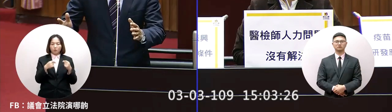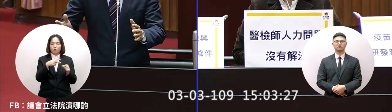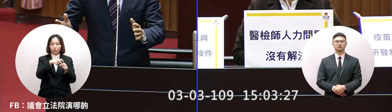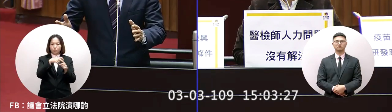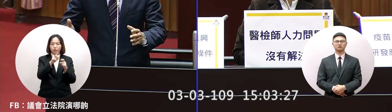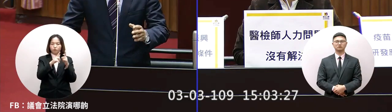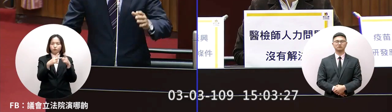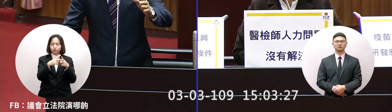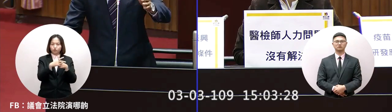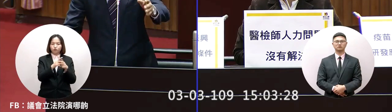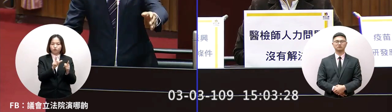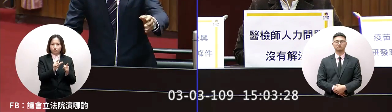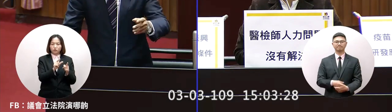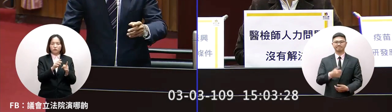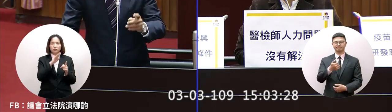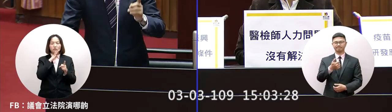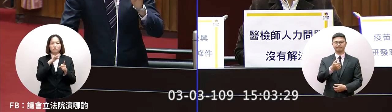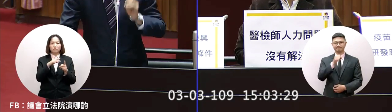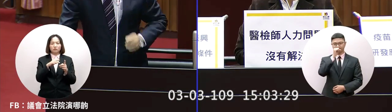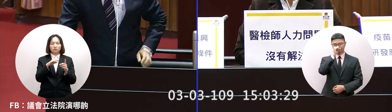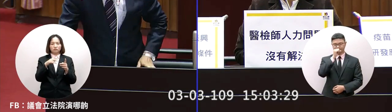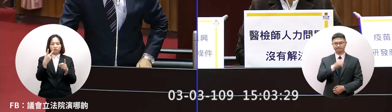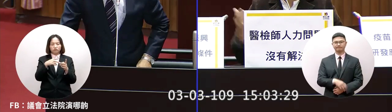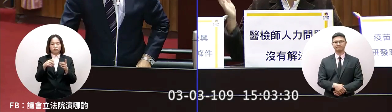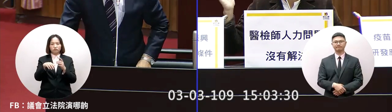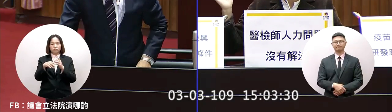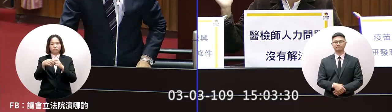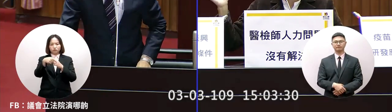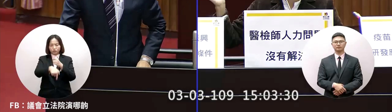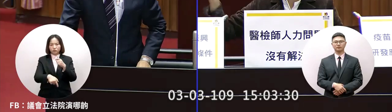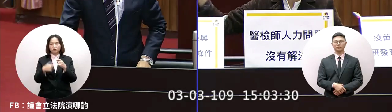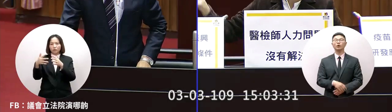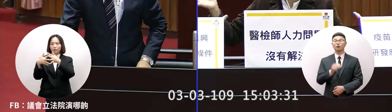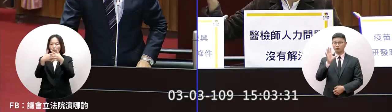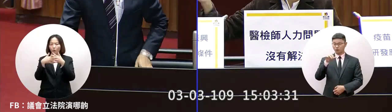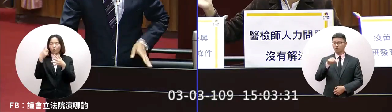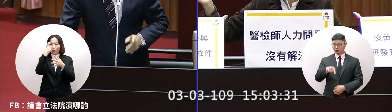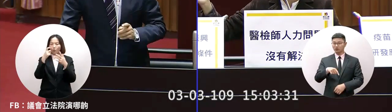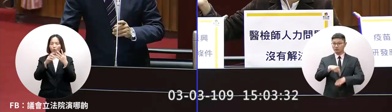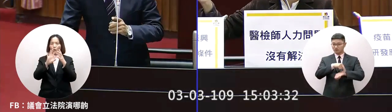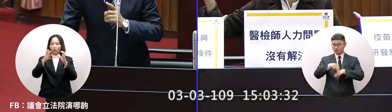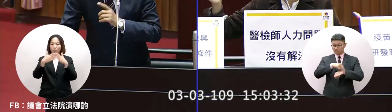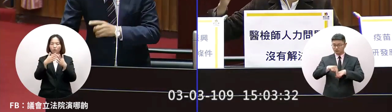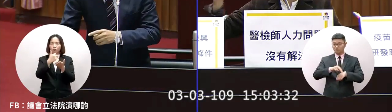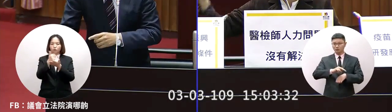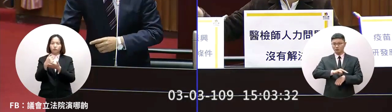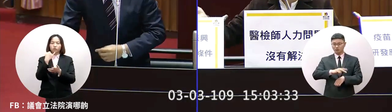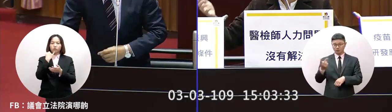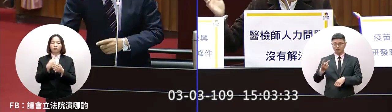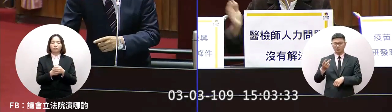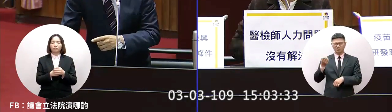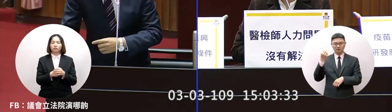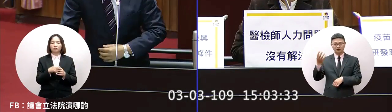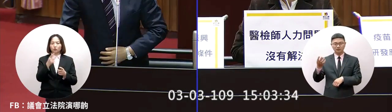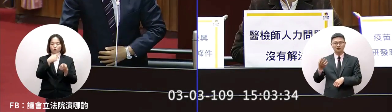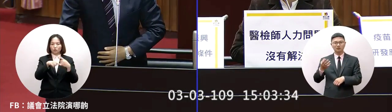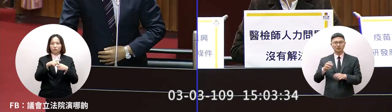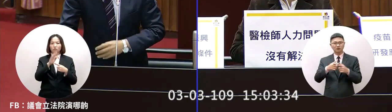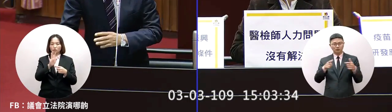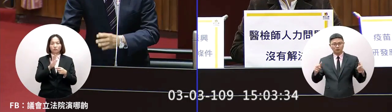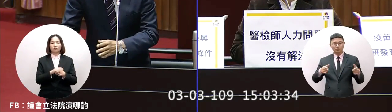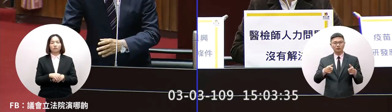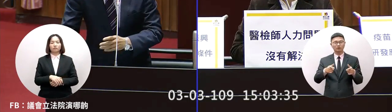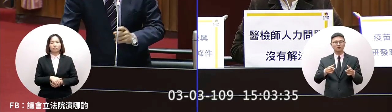养的比较小，我们再到香港养殖， 谢谢， 所以可以到美国 有在做这方面的转型 的 是，而且这一次